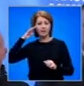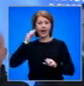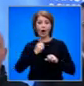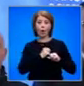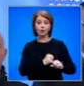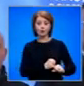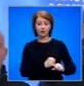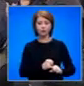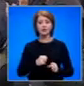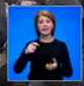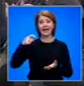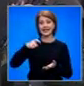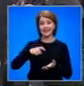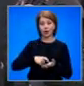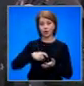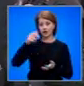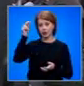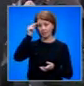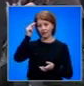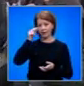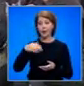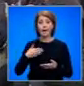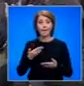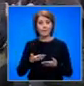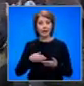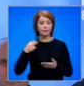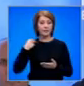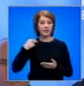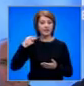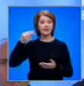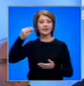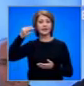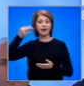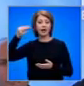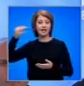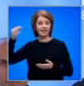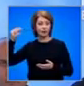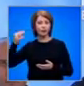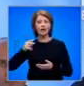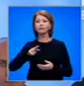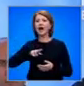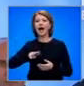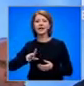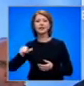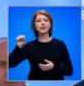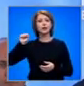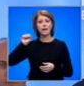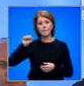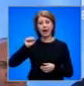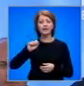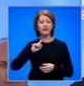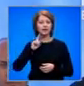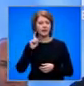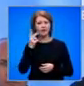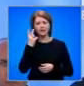и законите на страната. При президентската институция различните партии трябва да постигат съгласие